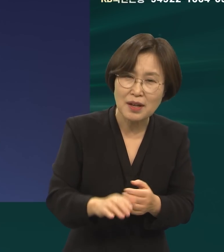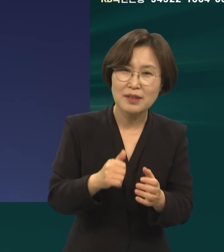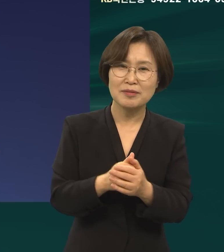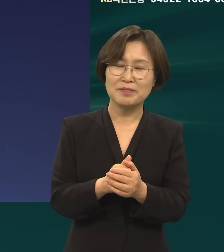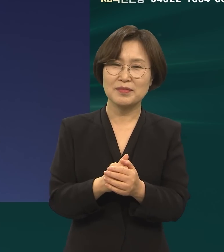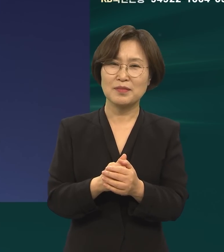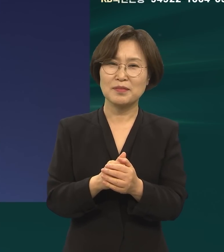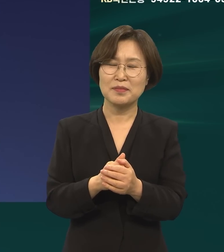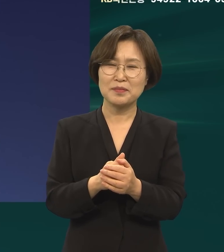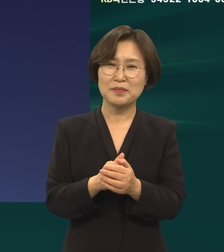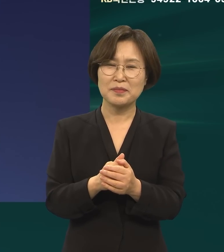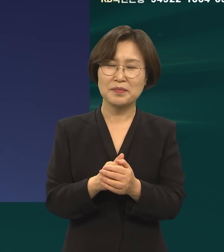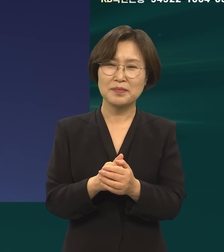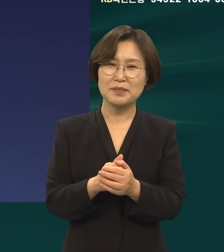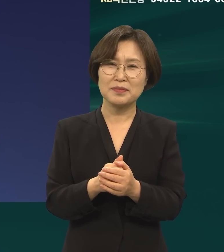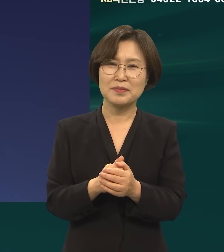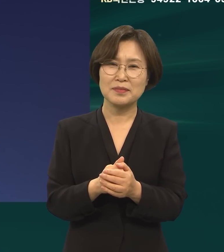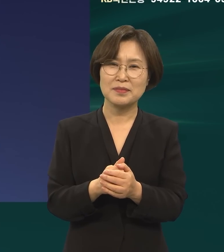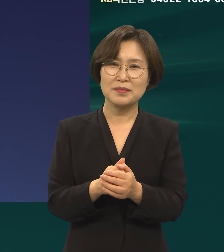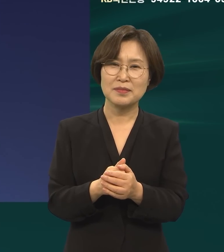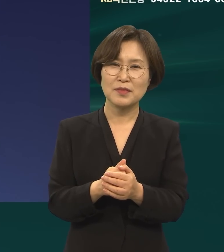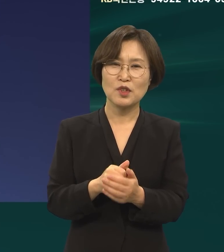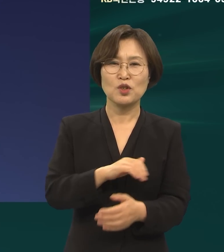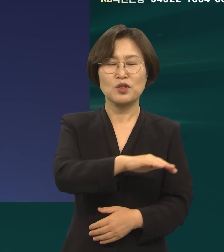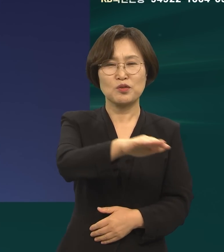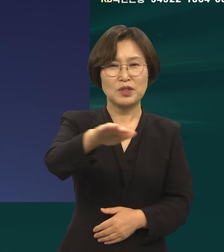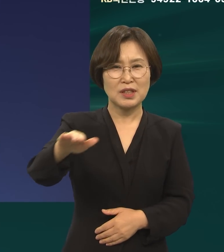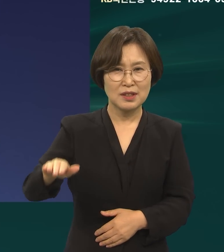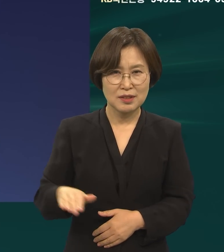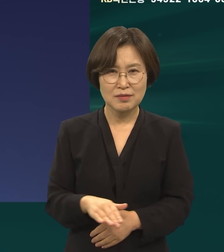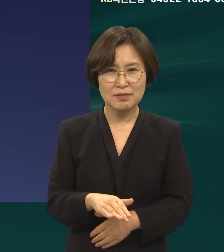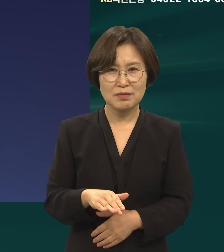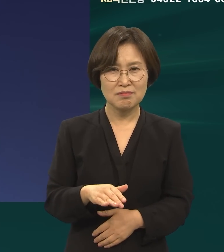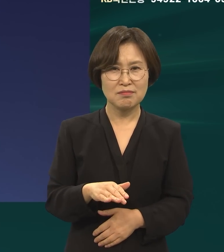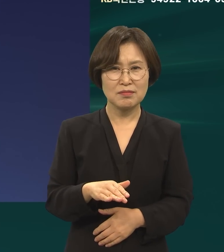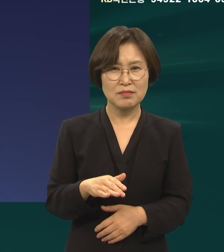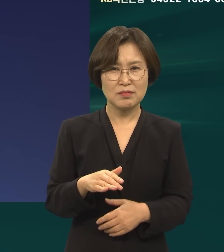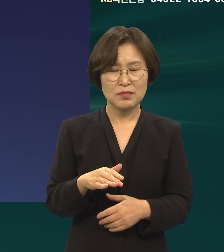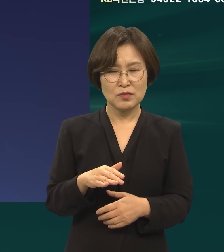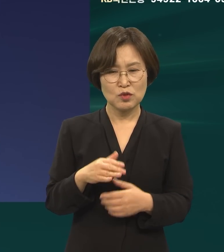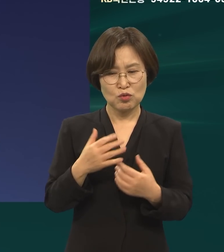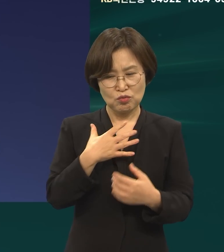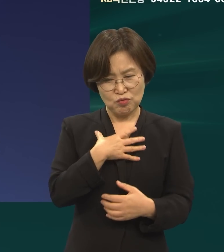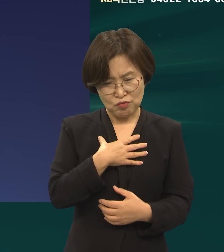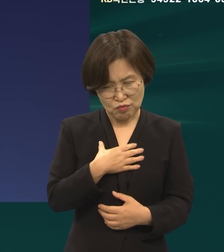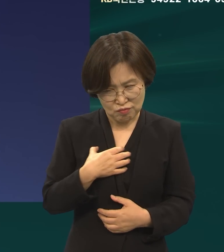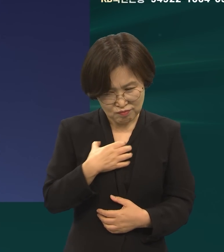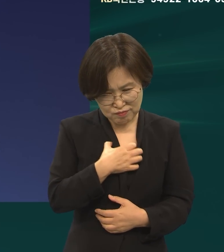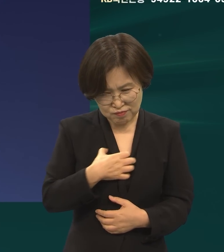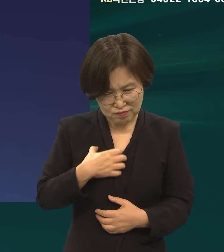걸어가고 한 달, 1년 걷지만 우리는 우울하게 슬픈 토요일을 살지 않고